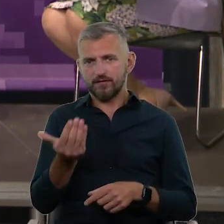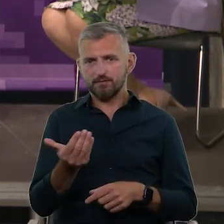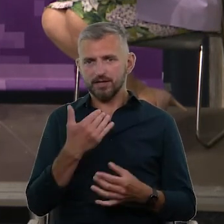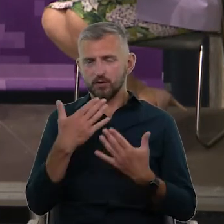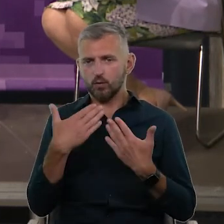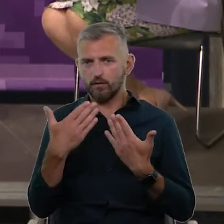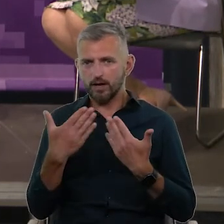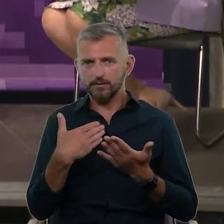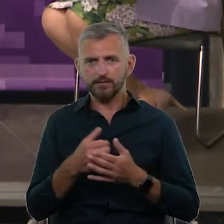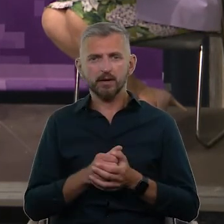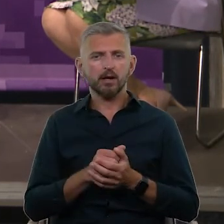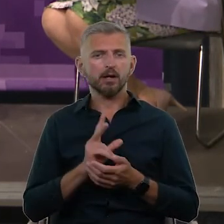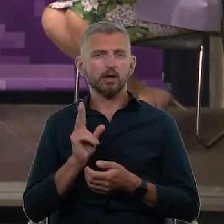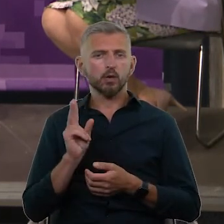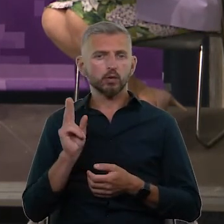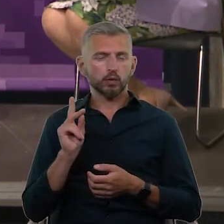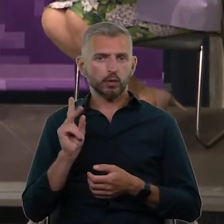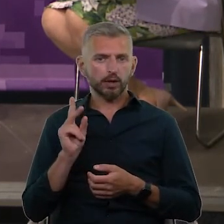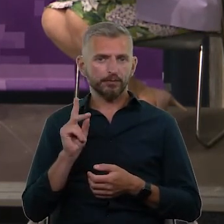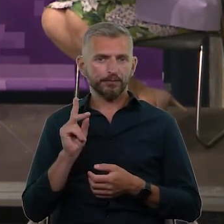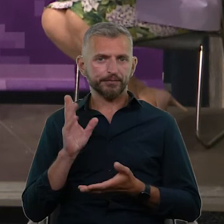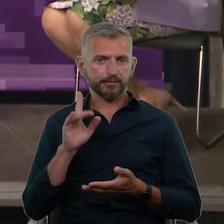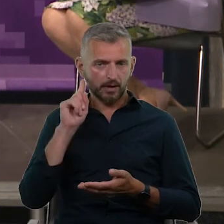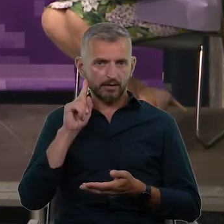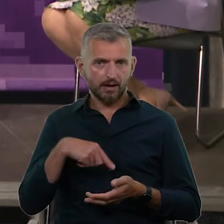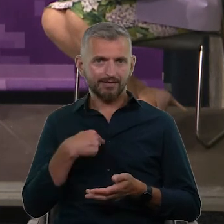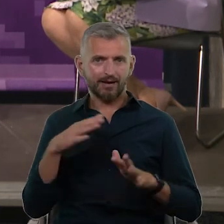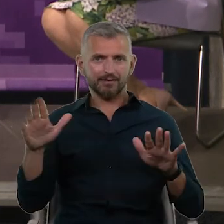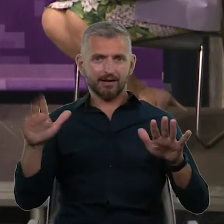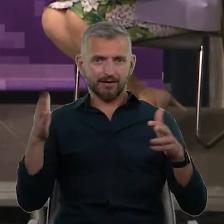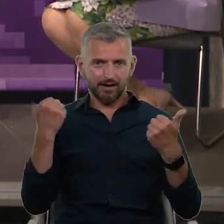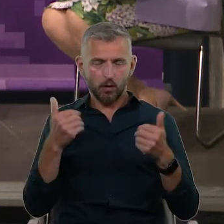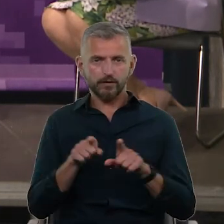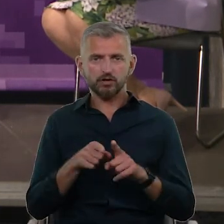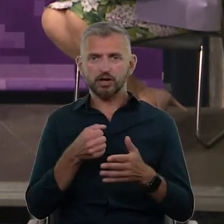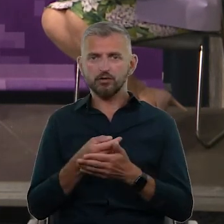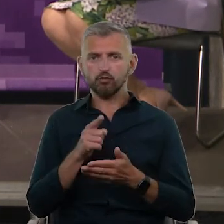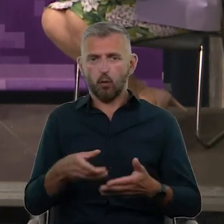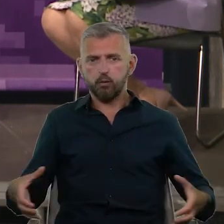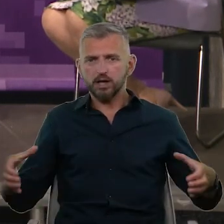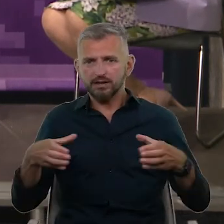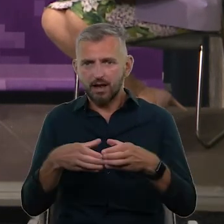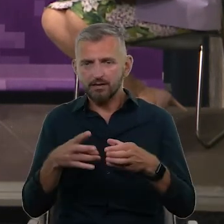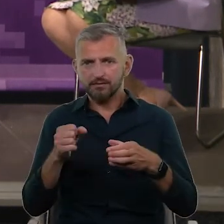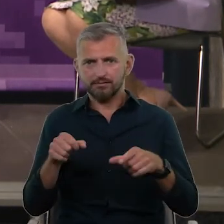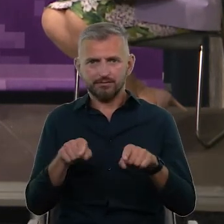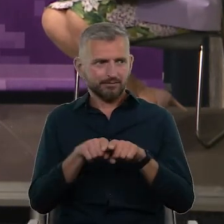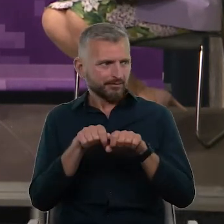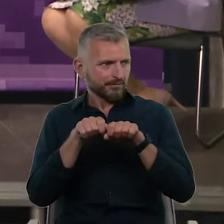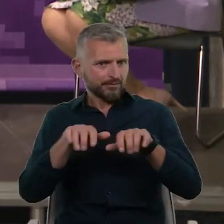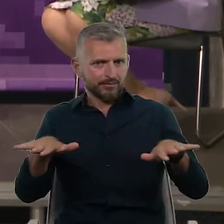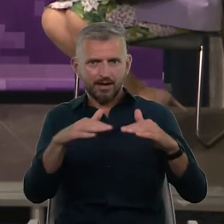спілкування. Друге, знаєте, я закликаю все ж таки до цього об'єднання на таких горизонтальних рівнях.